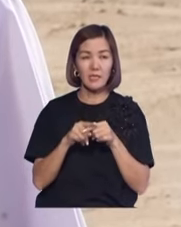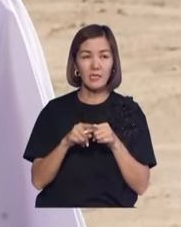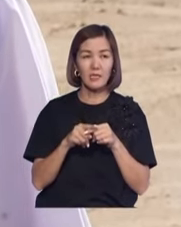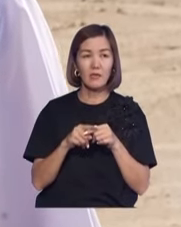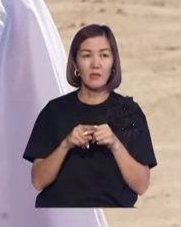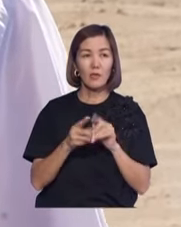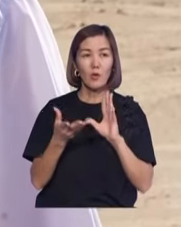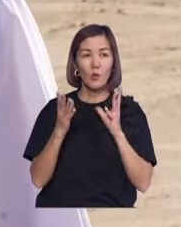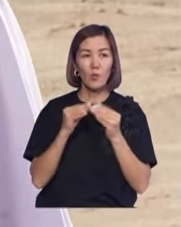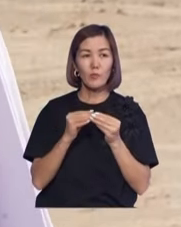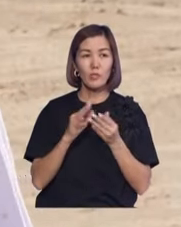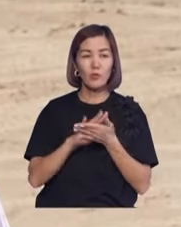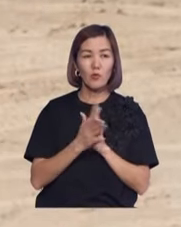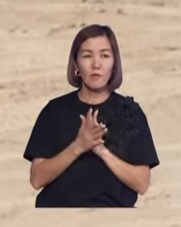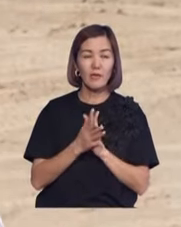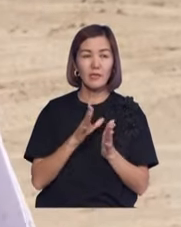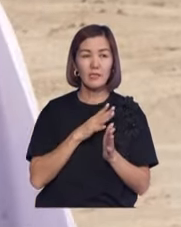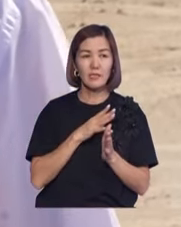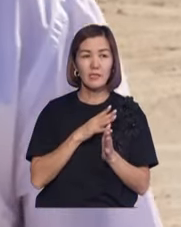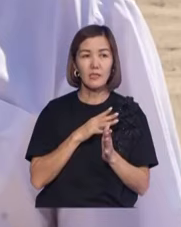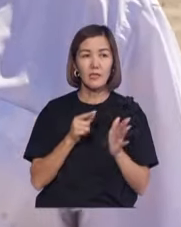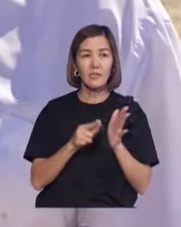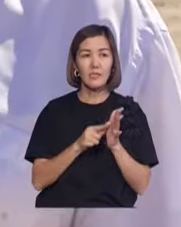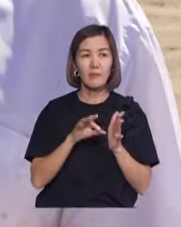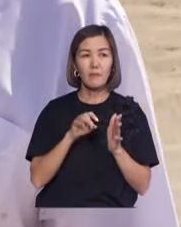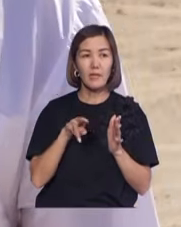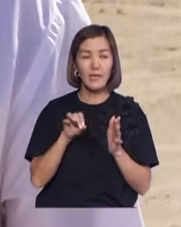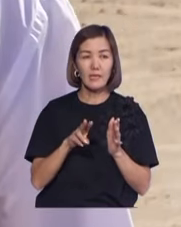этот общая сумма договора у нас составляет